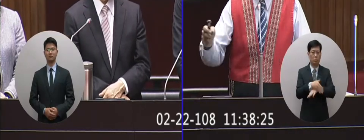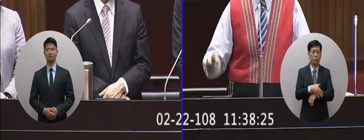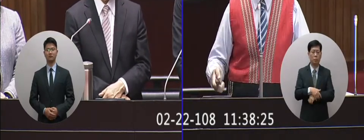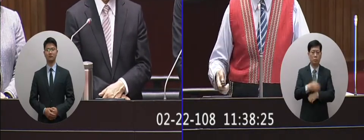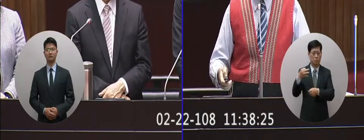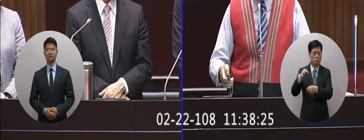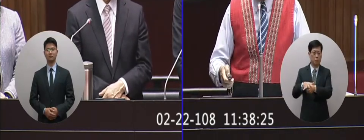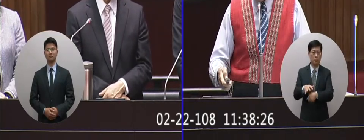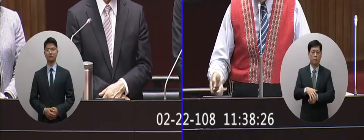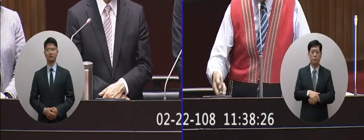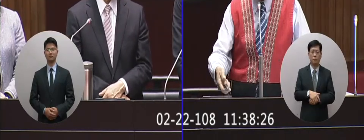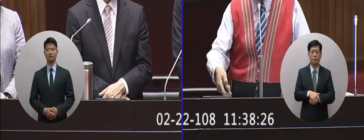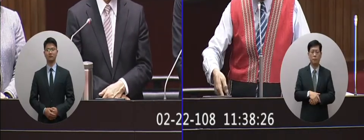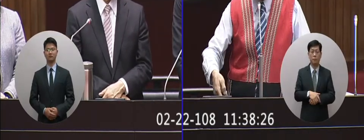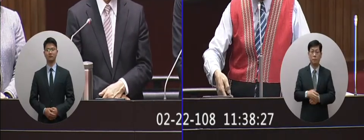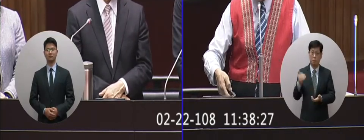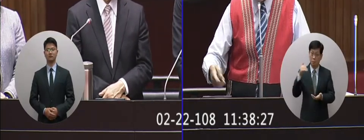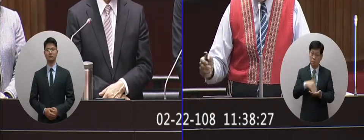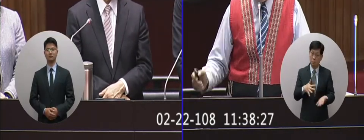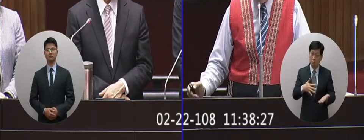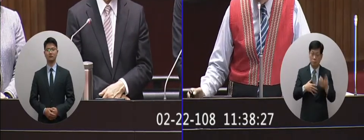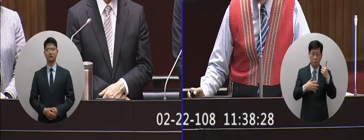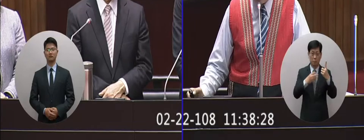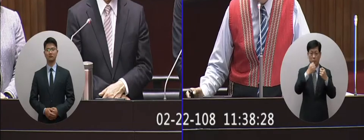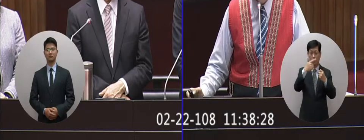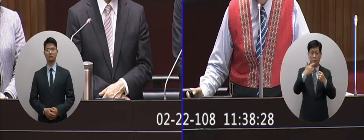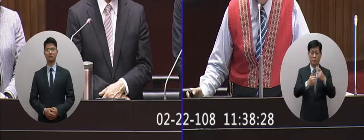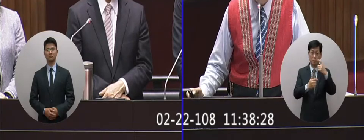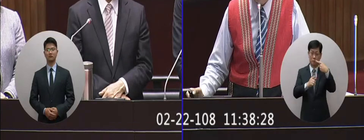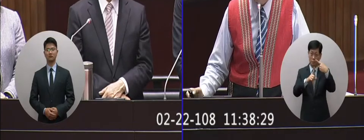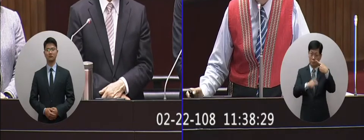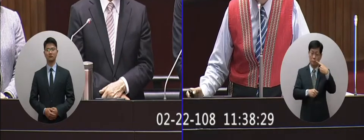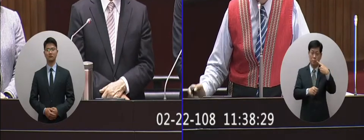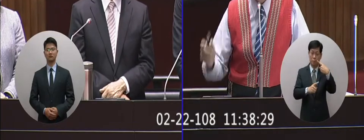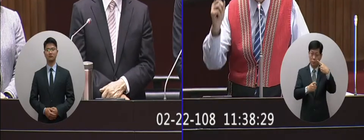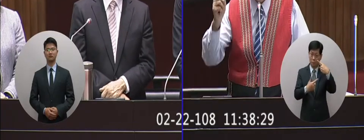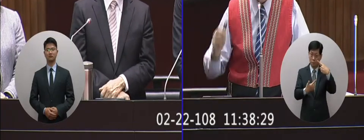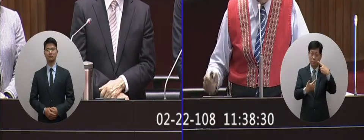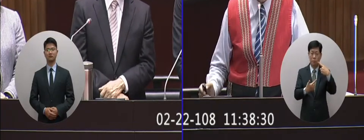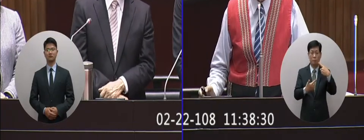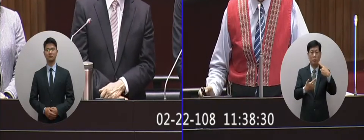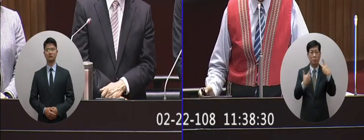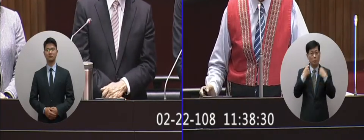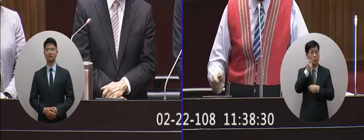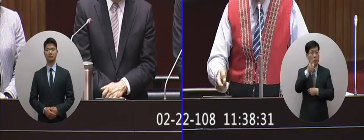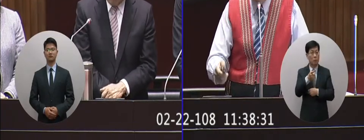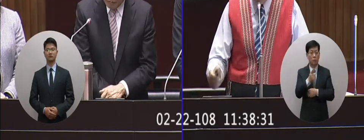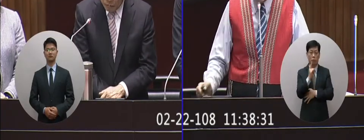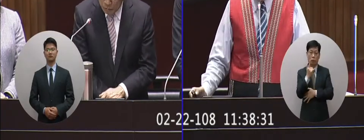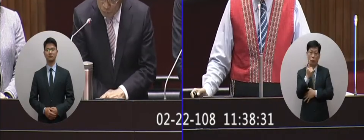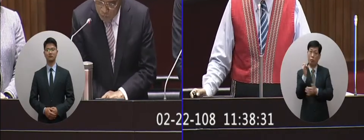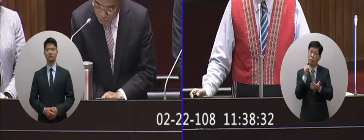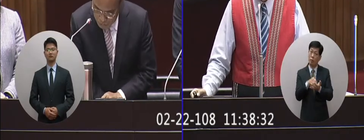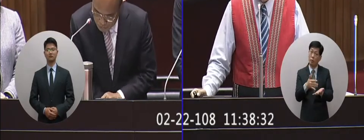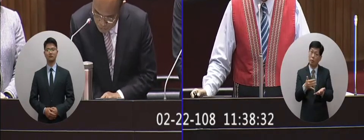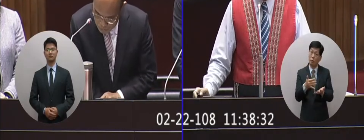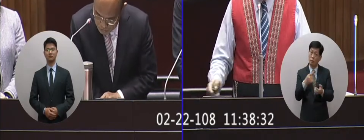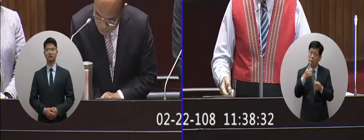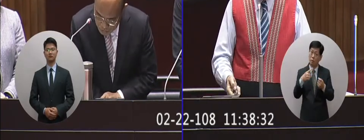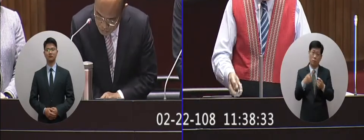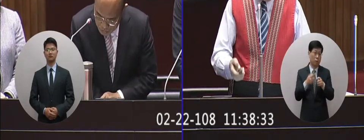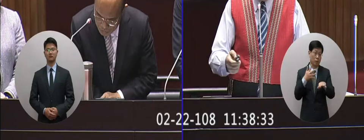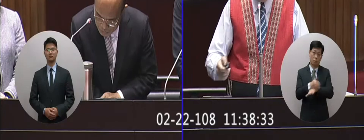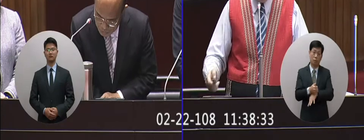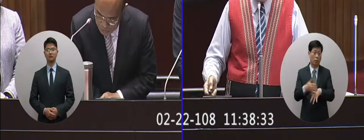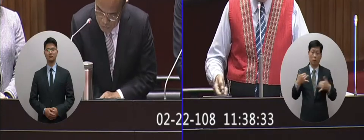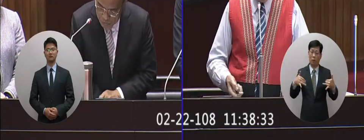来补助，但是从106年11月16日，应该是1个月，到现在已经